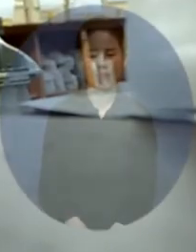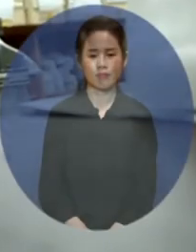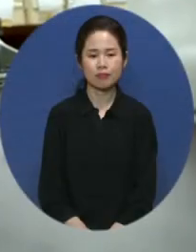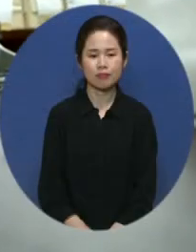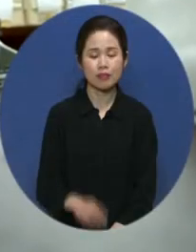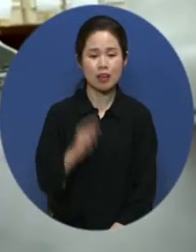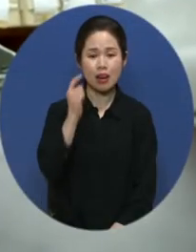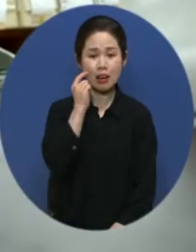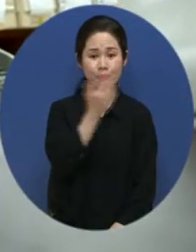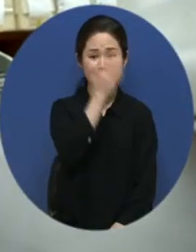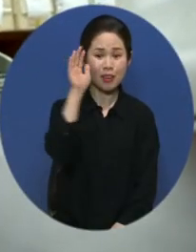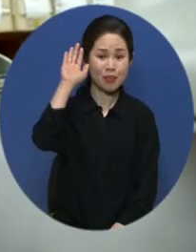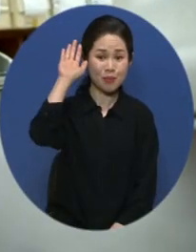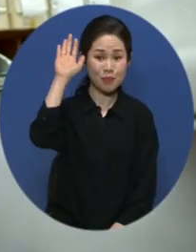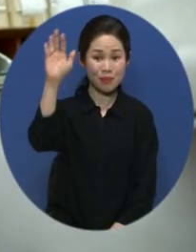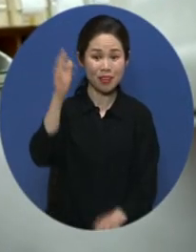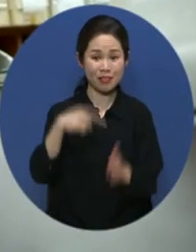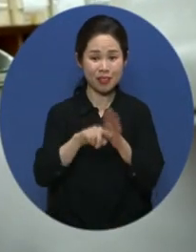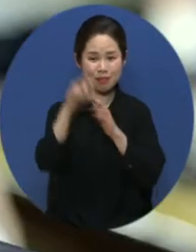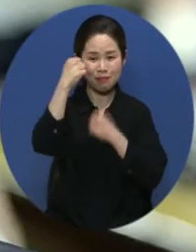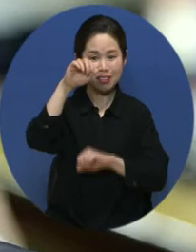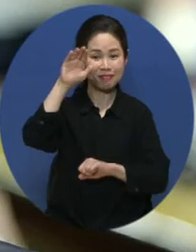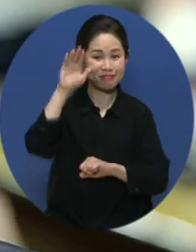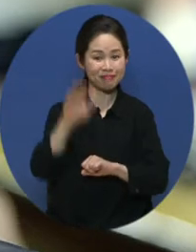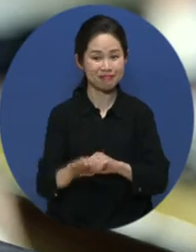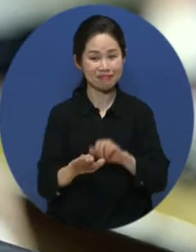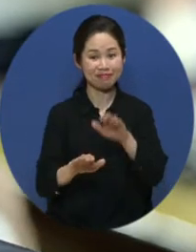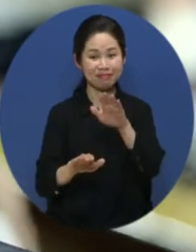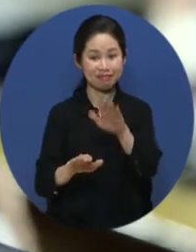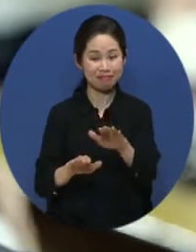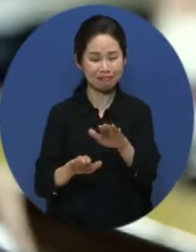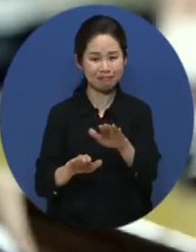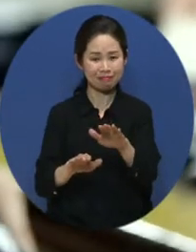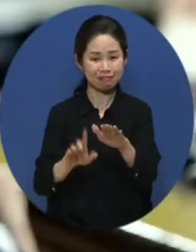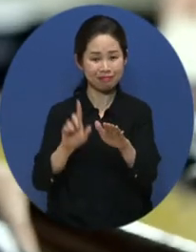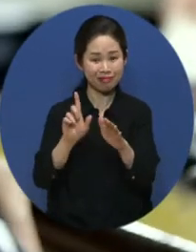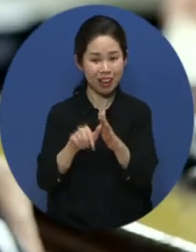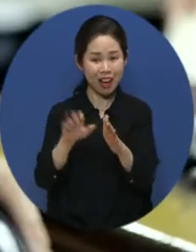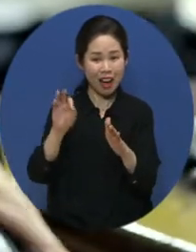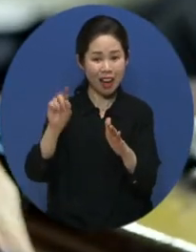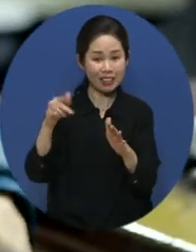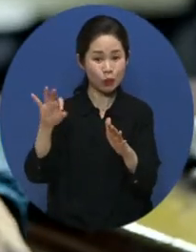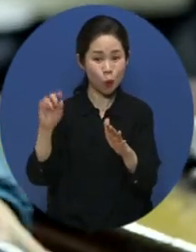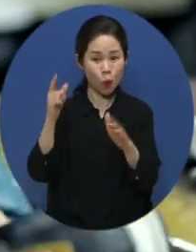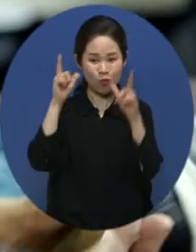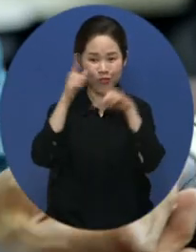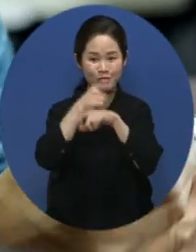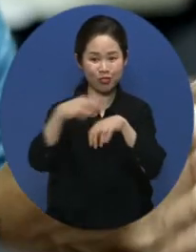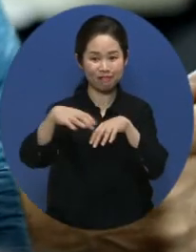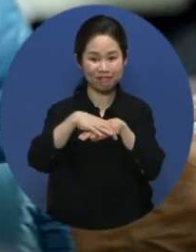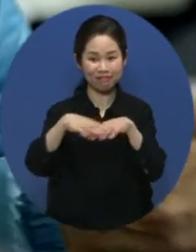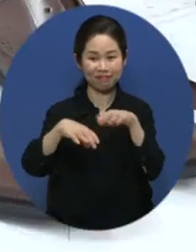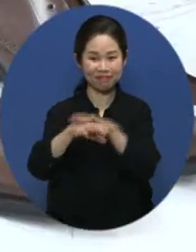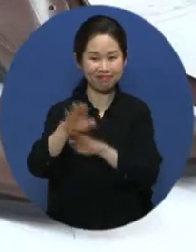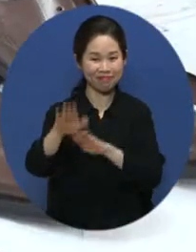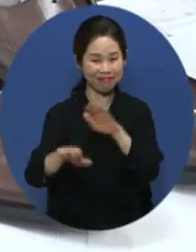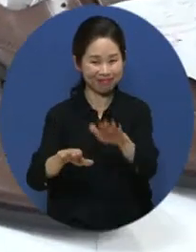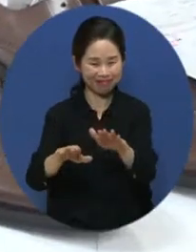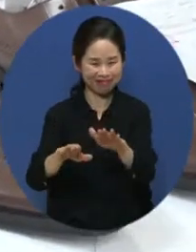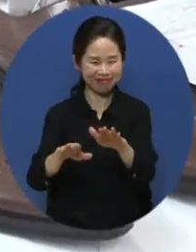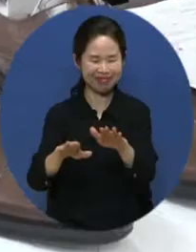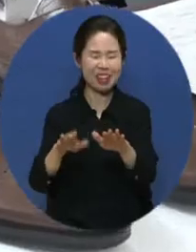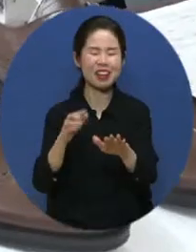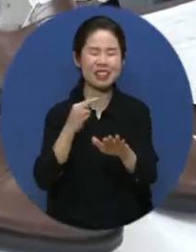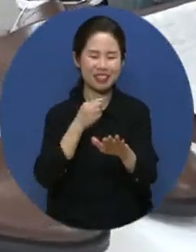아름다운 내일을 위한 발걸음 그 한 걸음 한 걸음에 아지오가 함께하길 기대하며